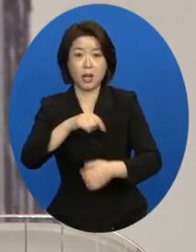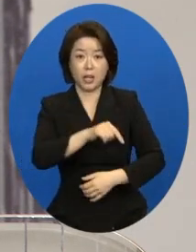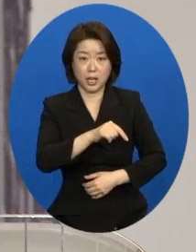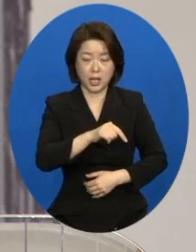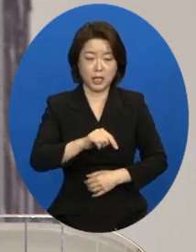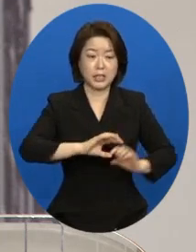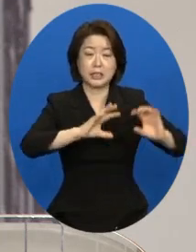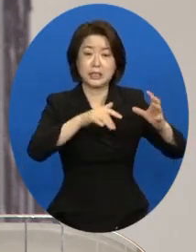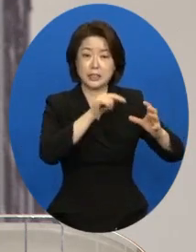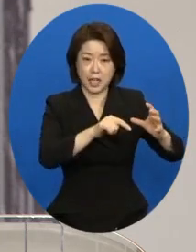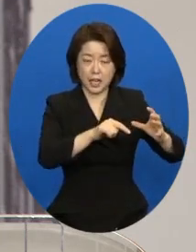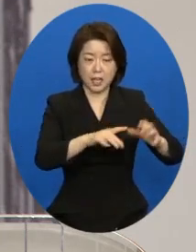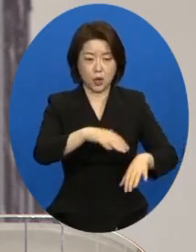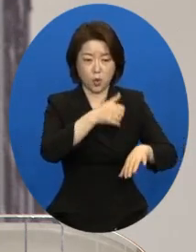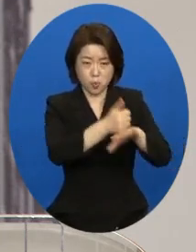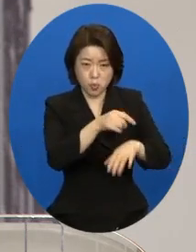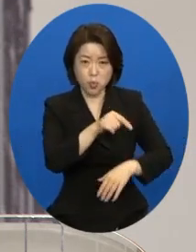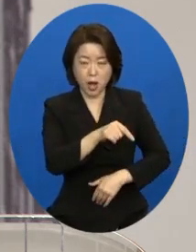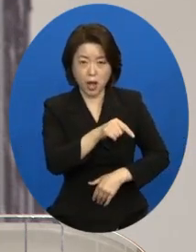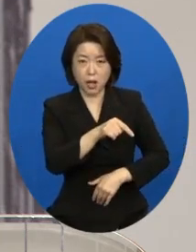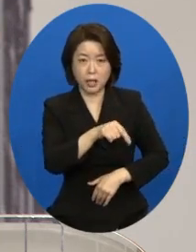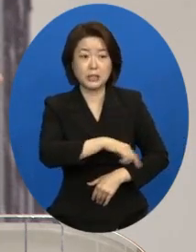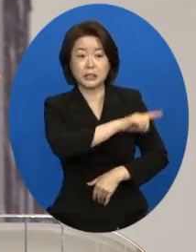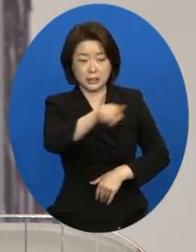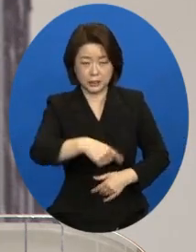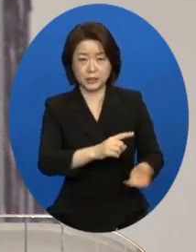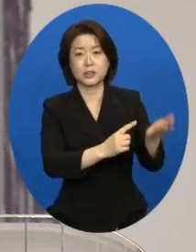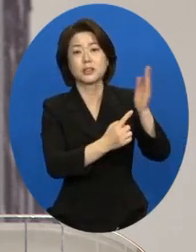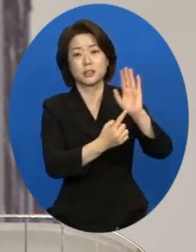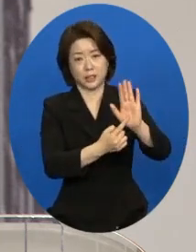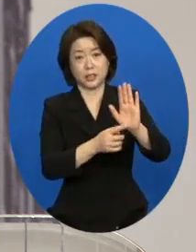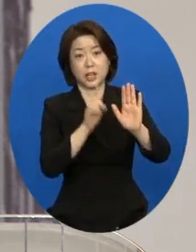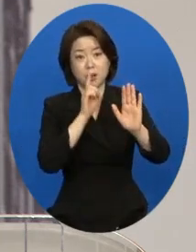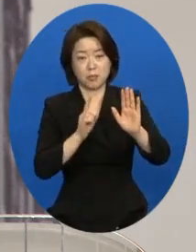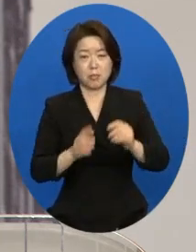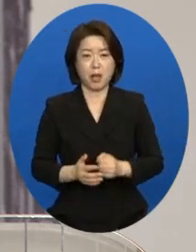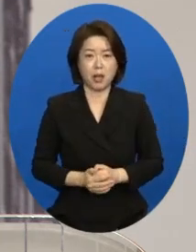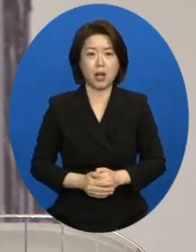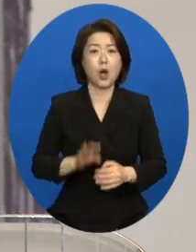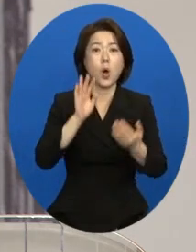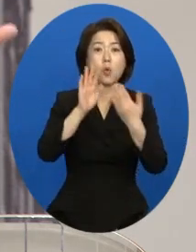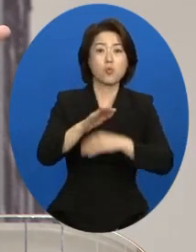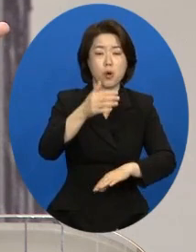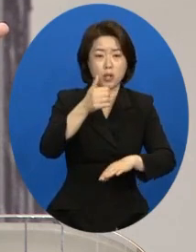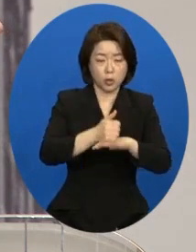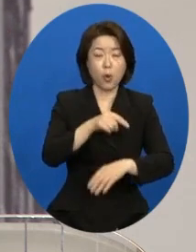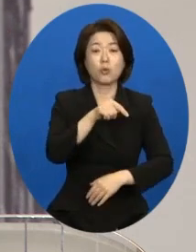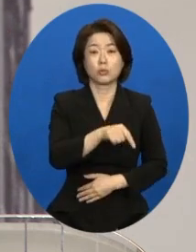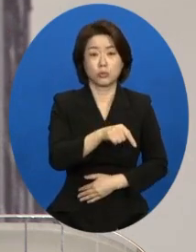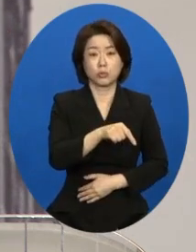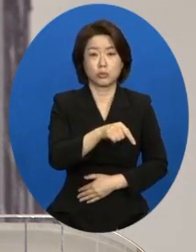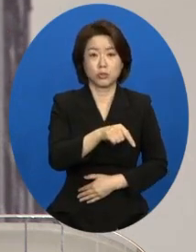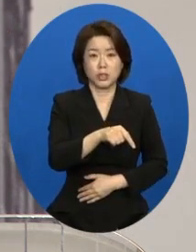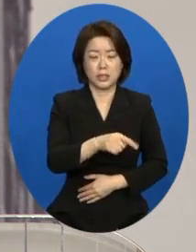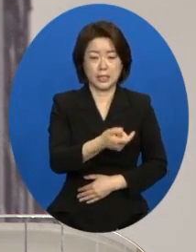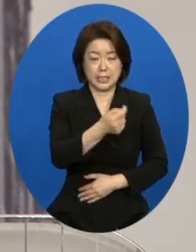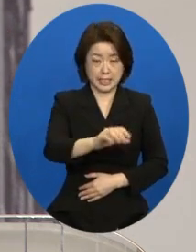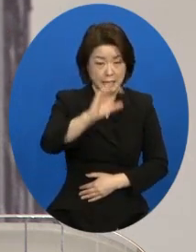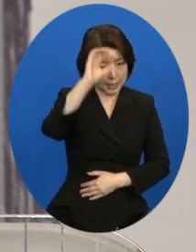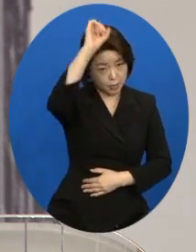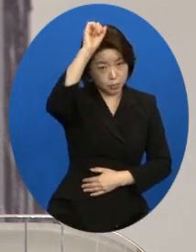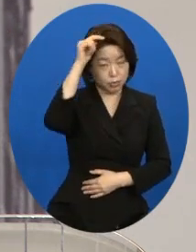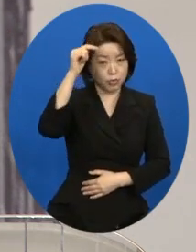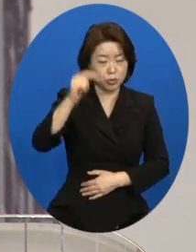그런 나라들, 왕들, 그를 상징하는 것이라고 봐야 되고, 나중에 결국 궁극적으로는 이 작은 뿔로